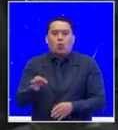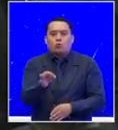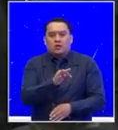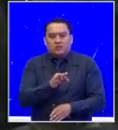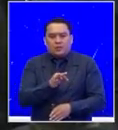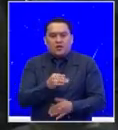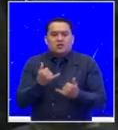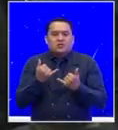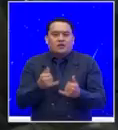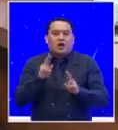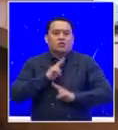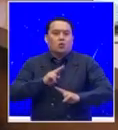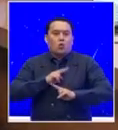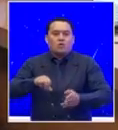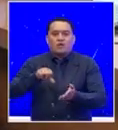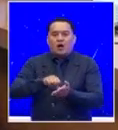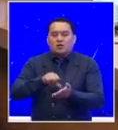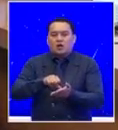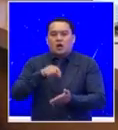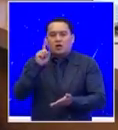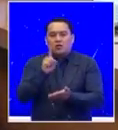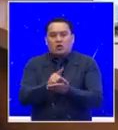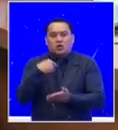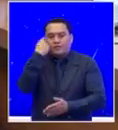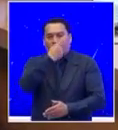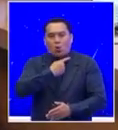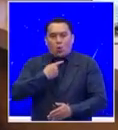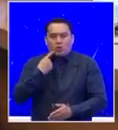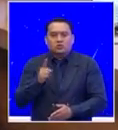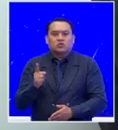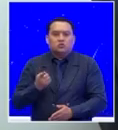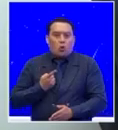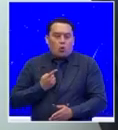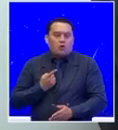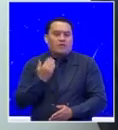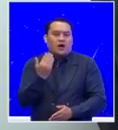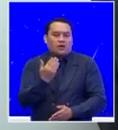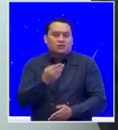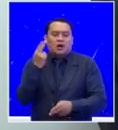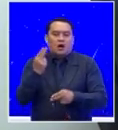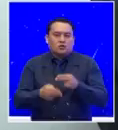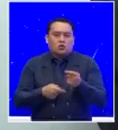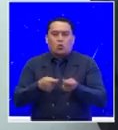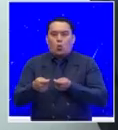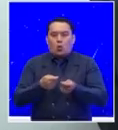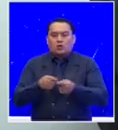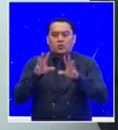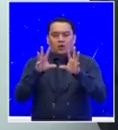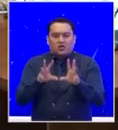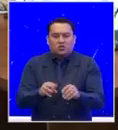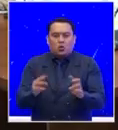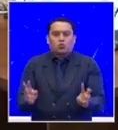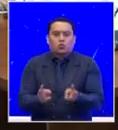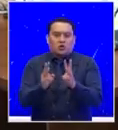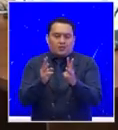время которых сотрудники выступают в роли должностных лиц на пожаре, начиная с начальников боевых участков и заканчивая руководителями тушения пожара. В